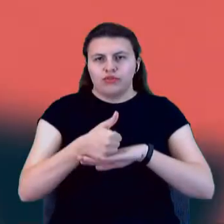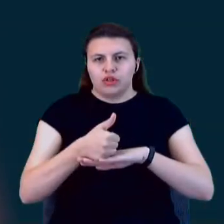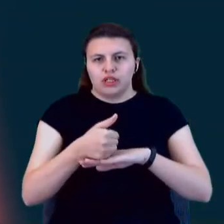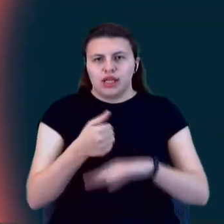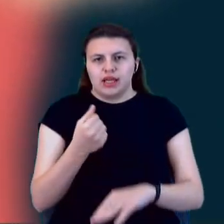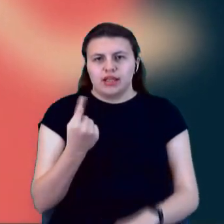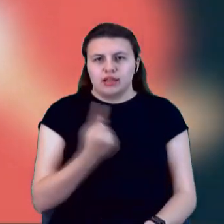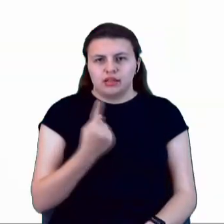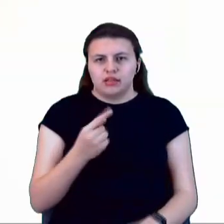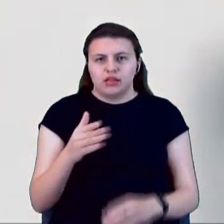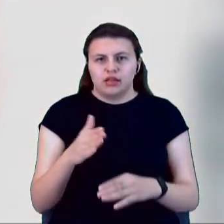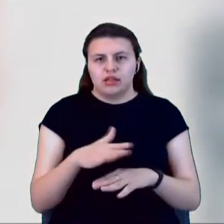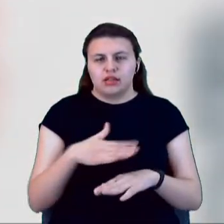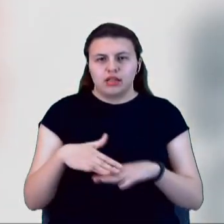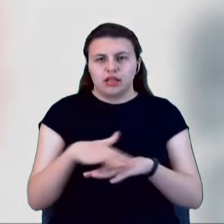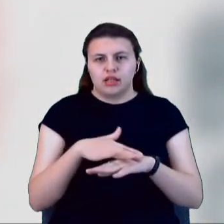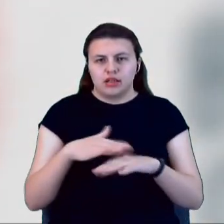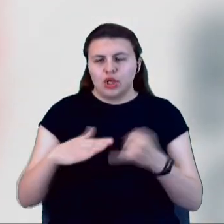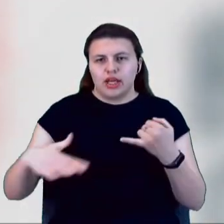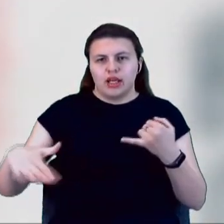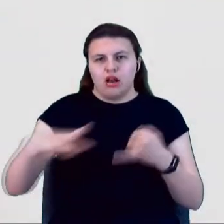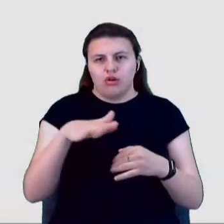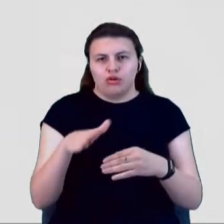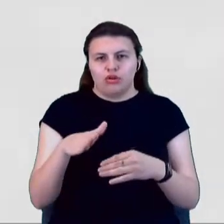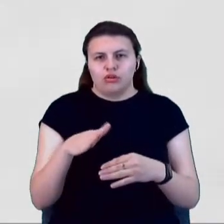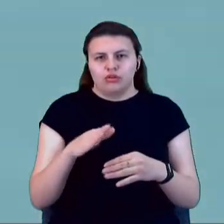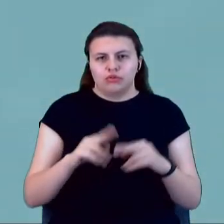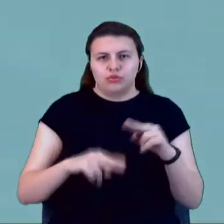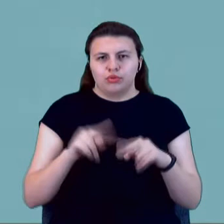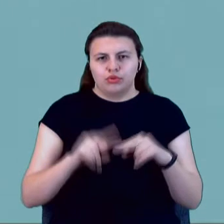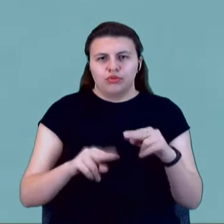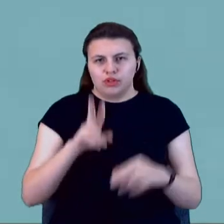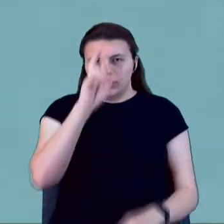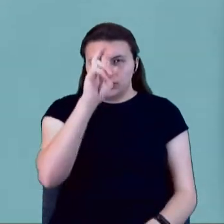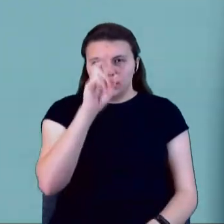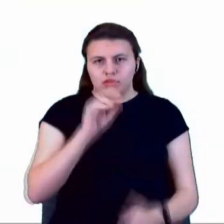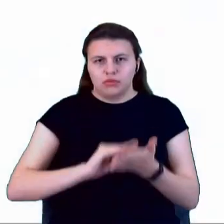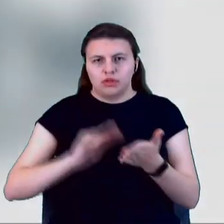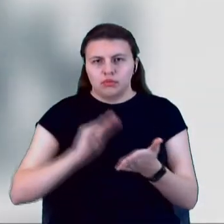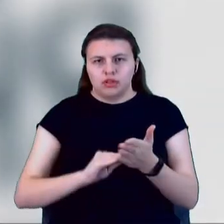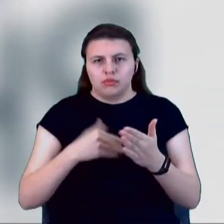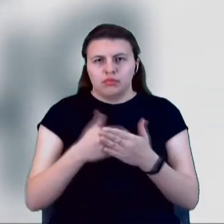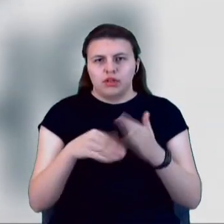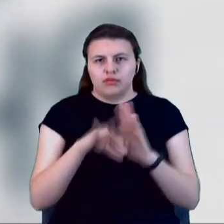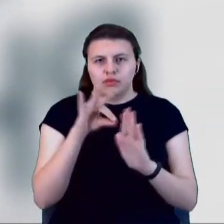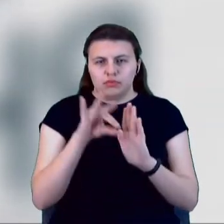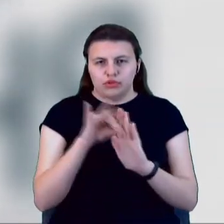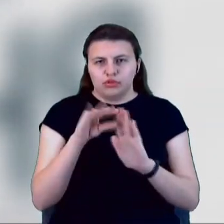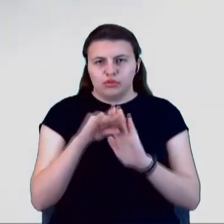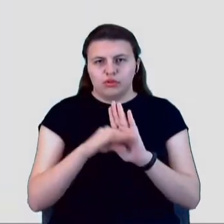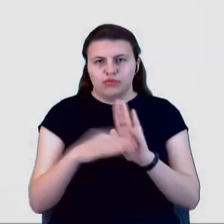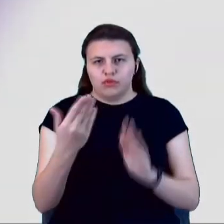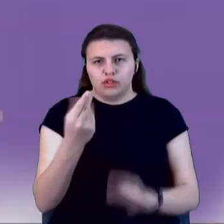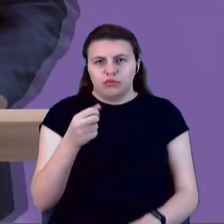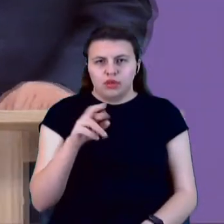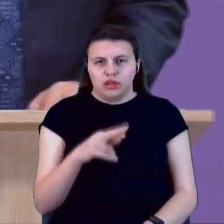держави. Громади мають бути фінансово самодостатніми, зазначено у передвиборчій програмі вашої партії. Півтори хвилини